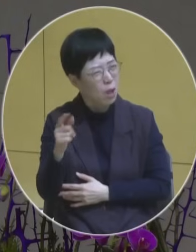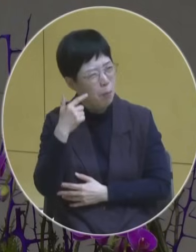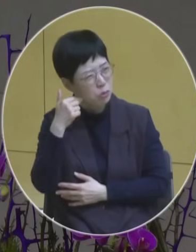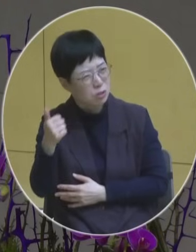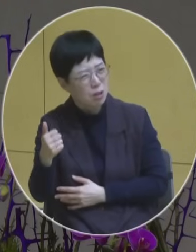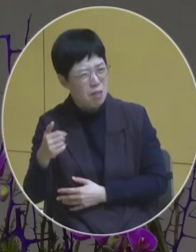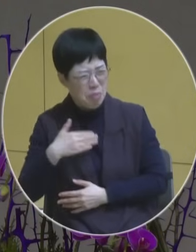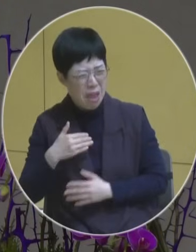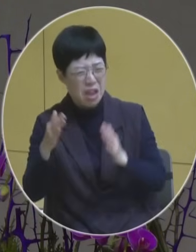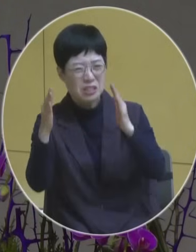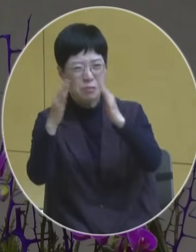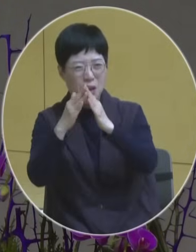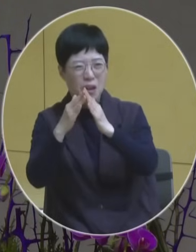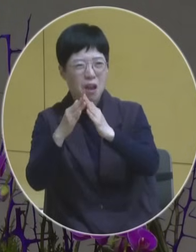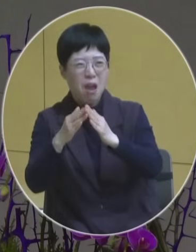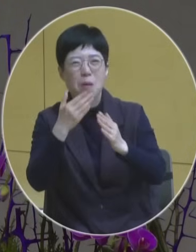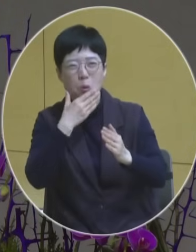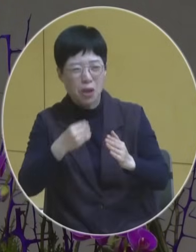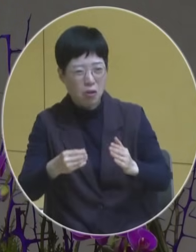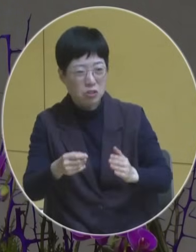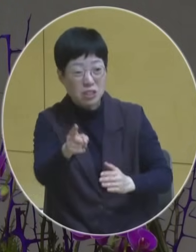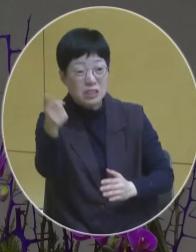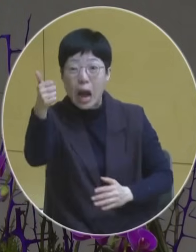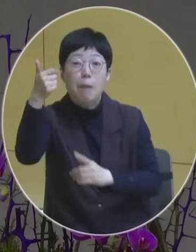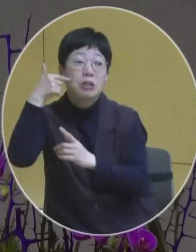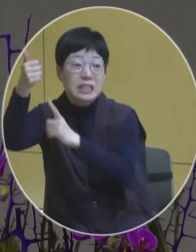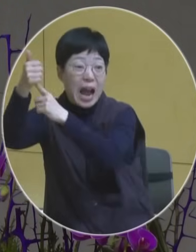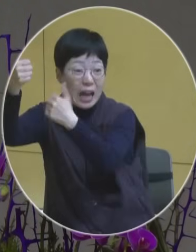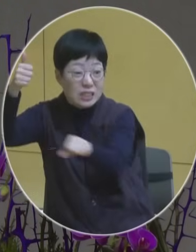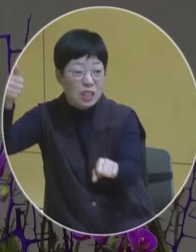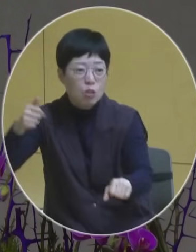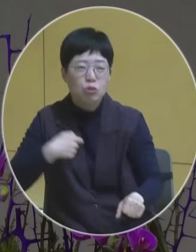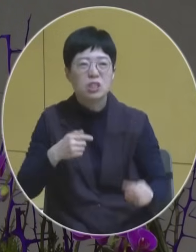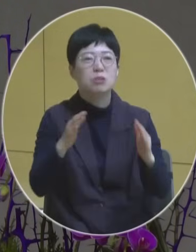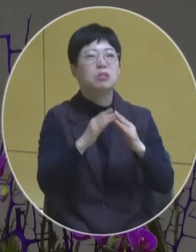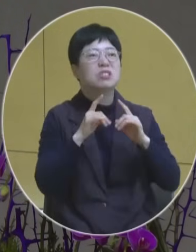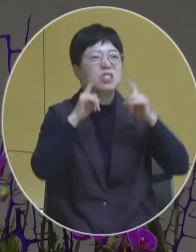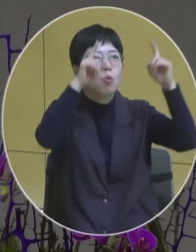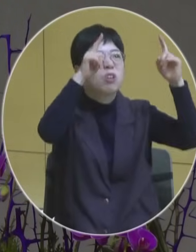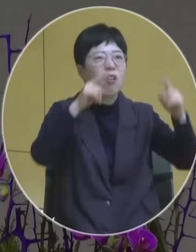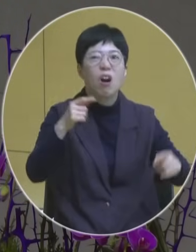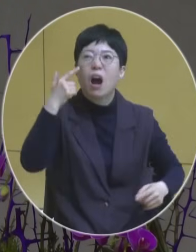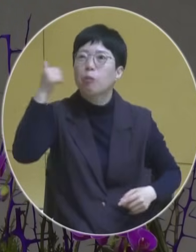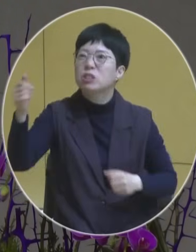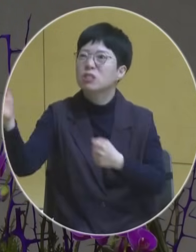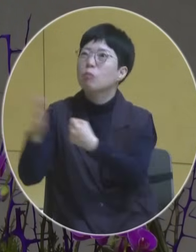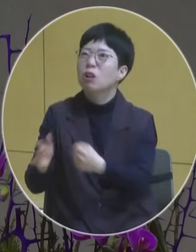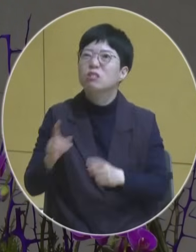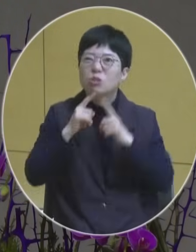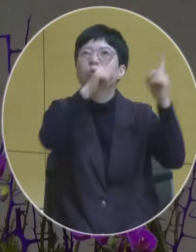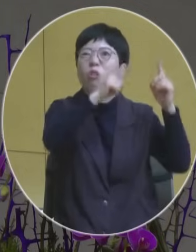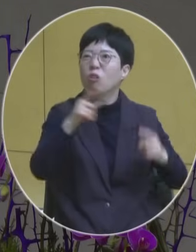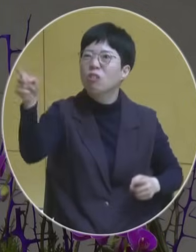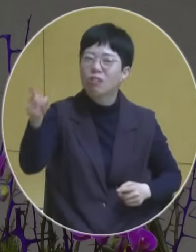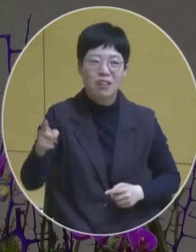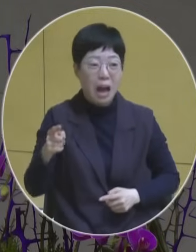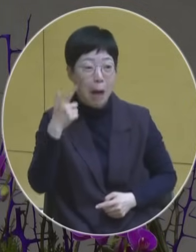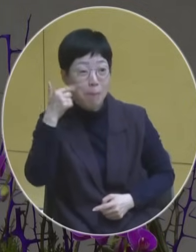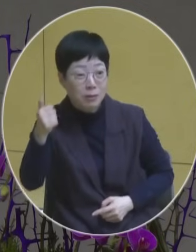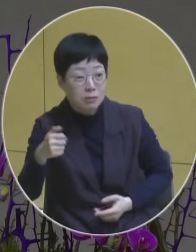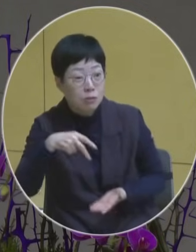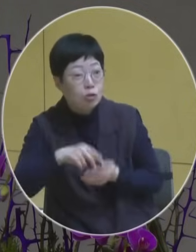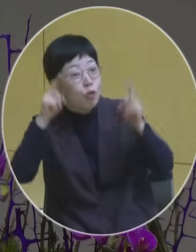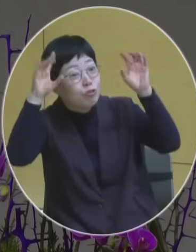그래요. 우리 집은 천국이에요. 그러더라고요. 그리고 그 아들 만나서 물어봤더니 우리 집은 지옥이에요. 우리 아버지 때문에 지옥이에요. 그러더라고요.